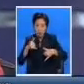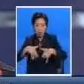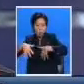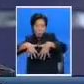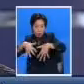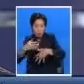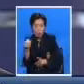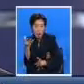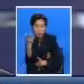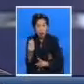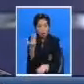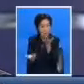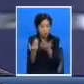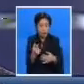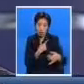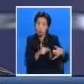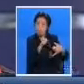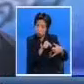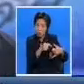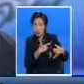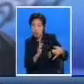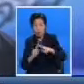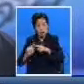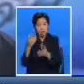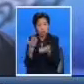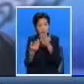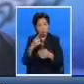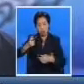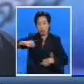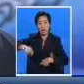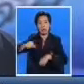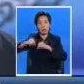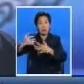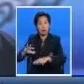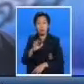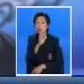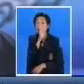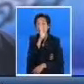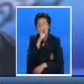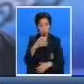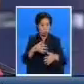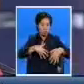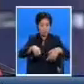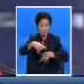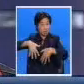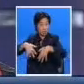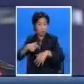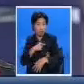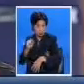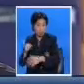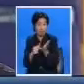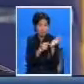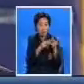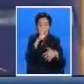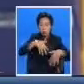ผมถามอาจารย์ว่าถ้าเกิดจะทำกันอย่างนี้เนี่ยเกิดมีคนที่เขาไม่ชอบเขาจะขอถวายฎีกาบ้างว่าไอ้ที่ลงโทษเนี่ยน้อยไป